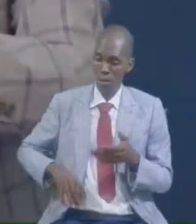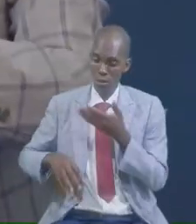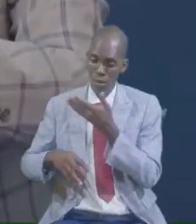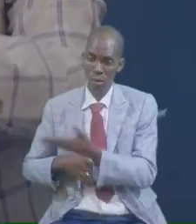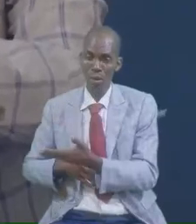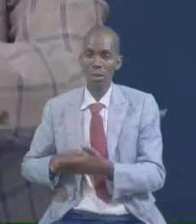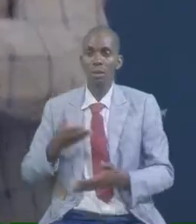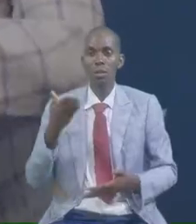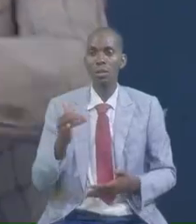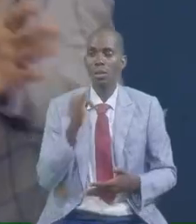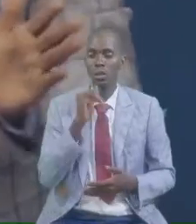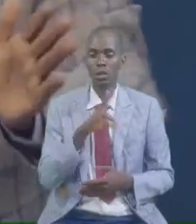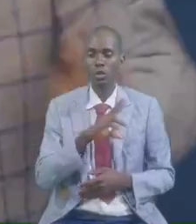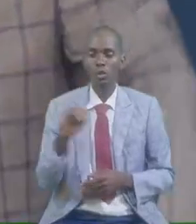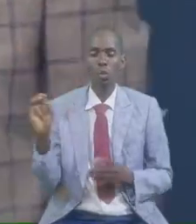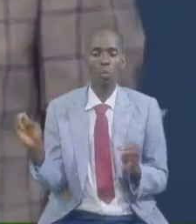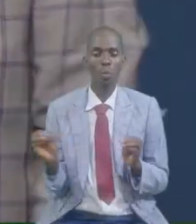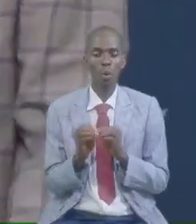malédiction.